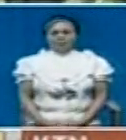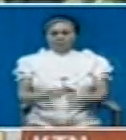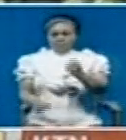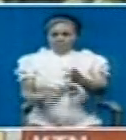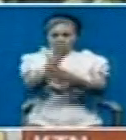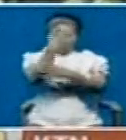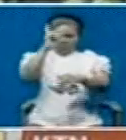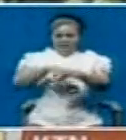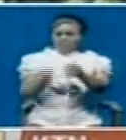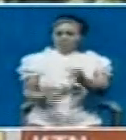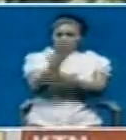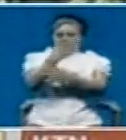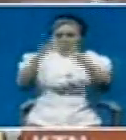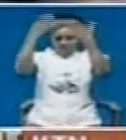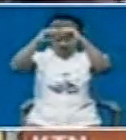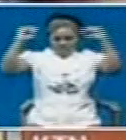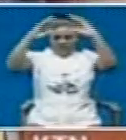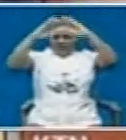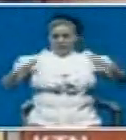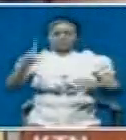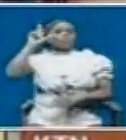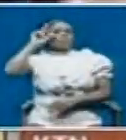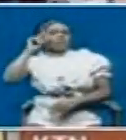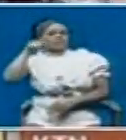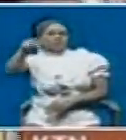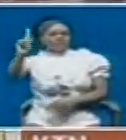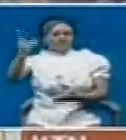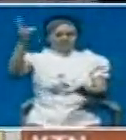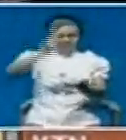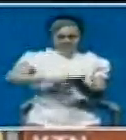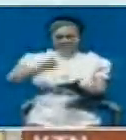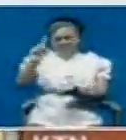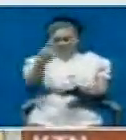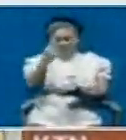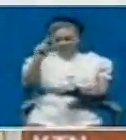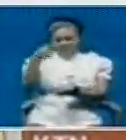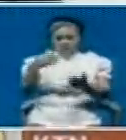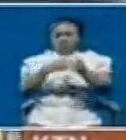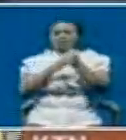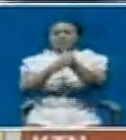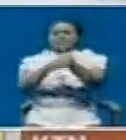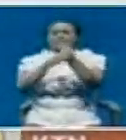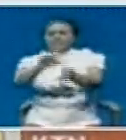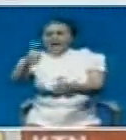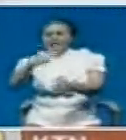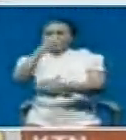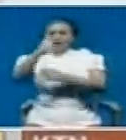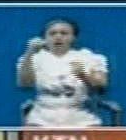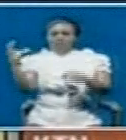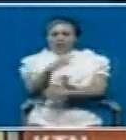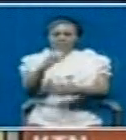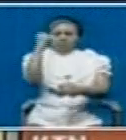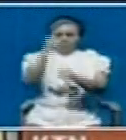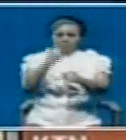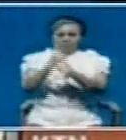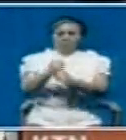Akizindua usajili huo katika ikulu mjini Mombasa, ambapo alisajiliwa wa kwanza hivyo kutoa mwongozo kwa wafanyikazi wote wa umma,